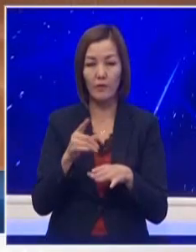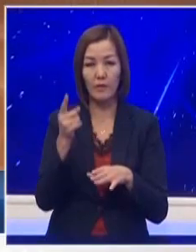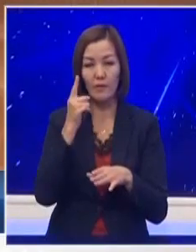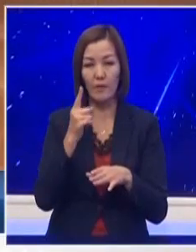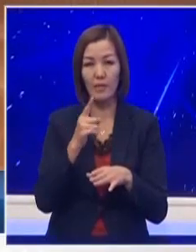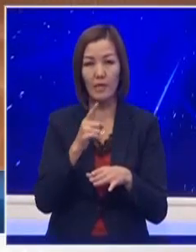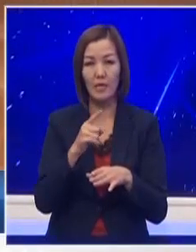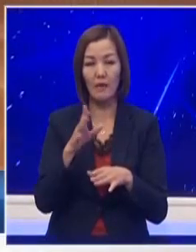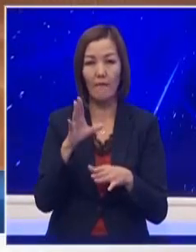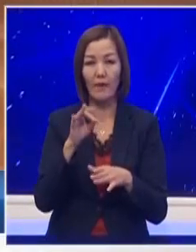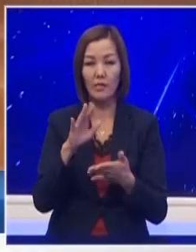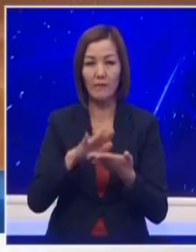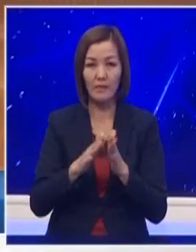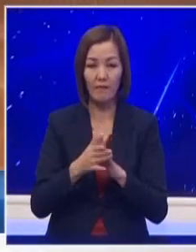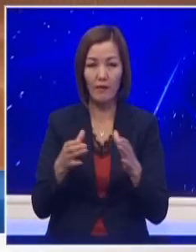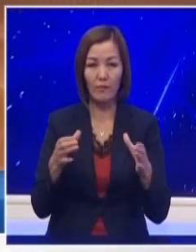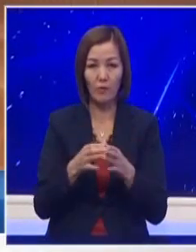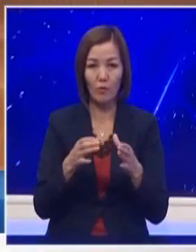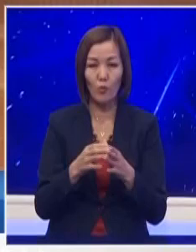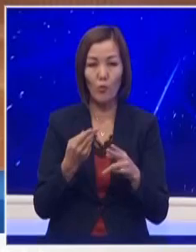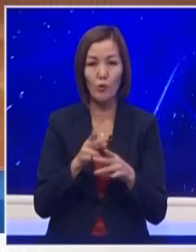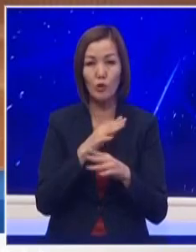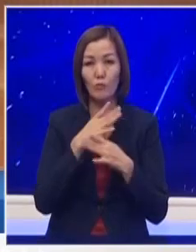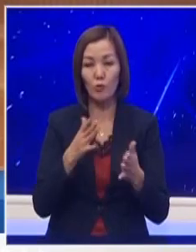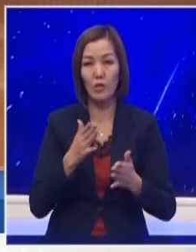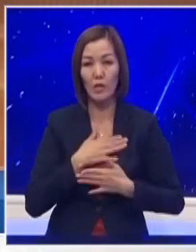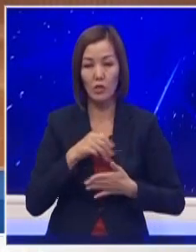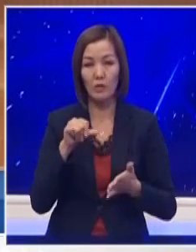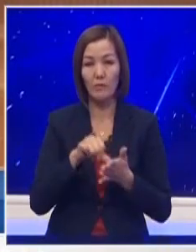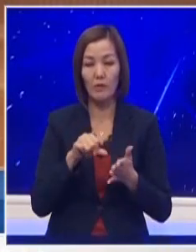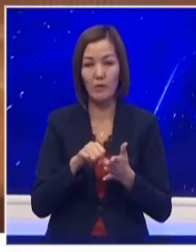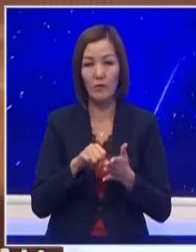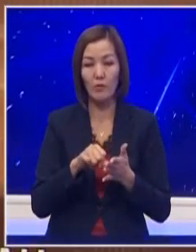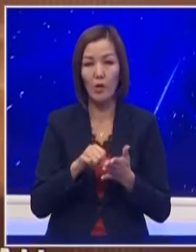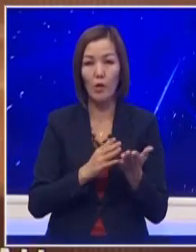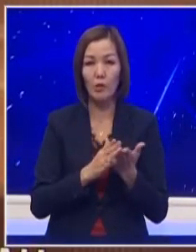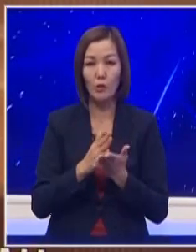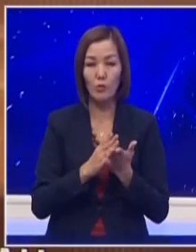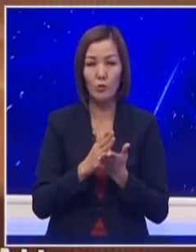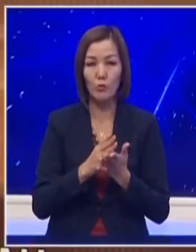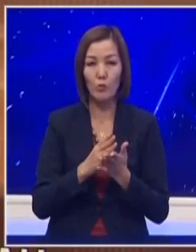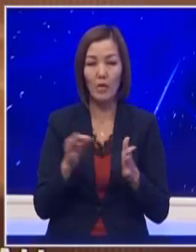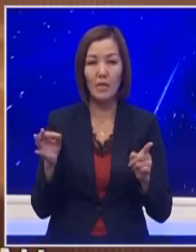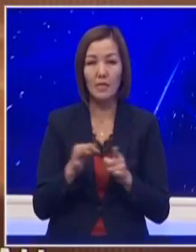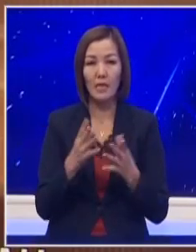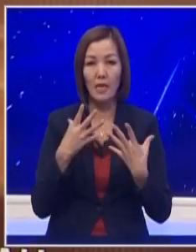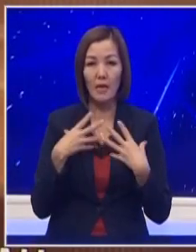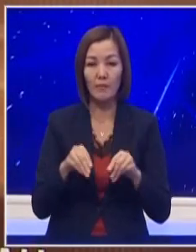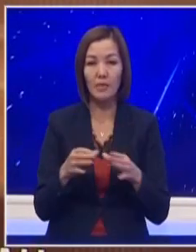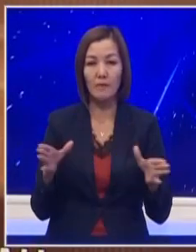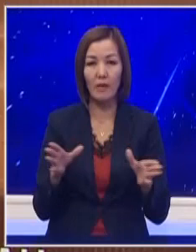Германии и стран Варшавского договора очень много наших граждан прошедших военную службу целью данного общественного